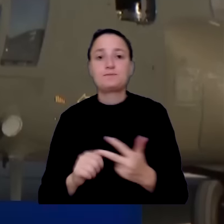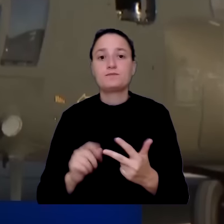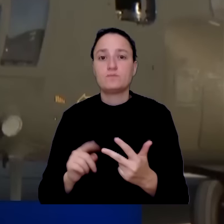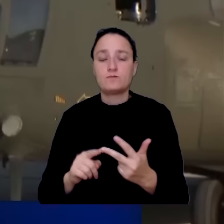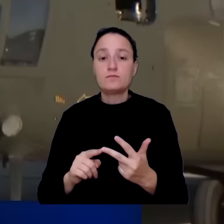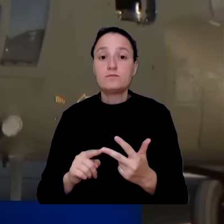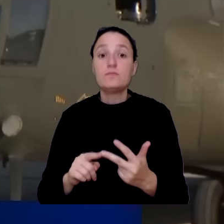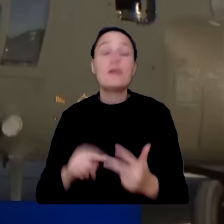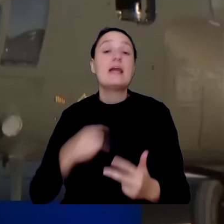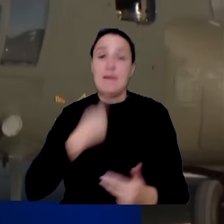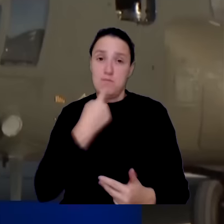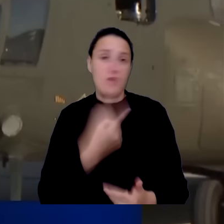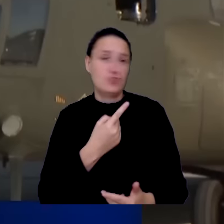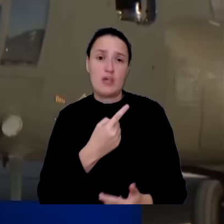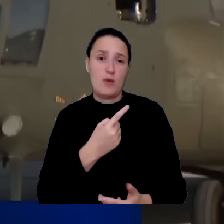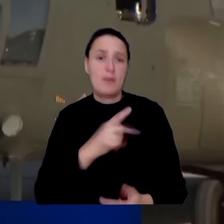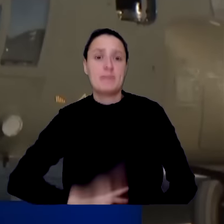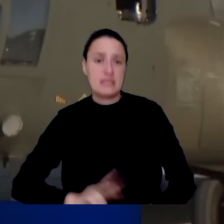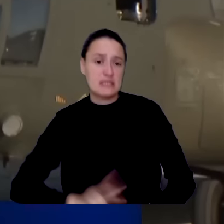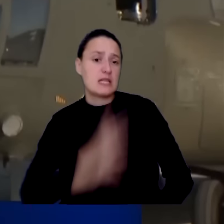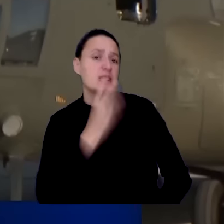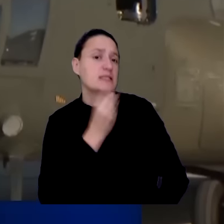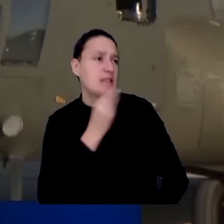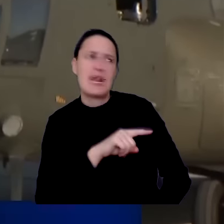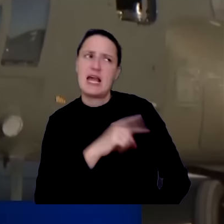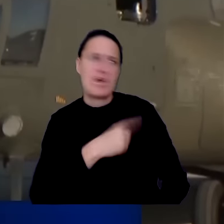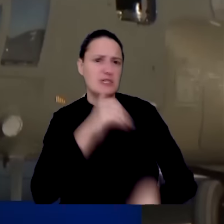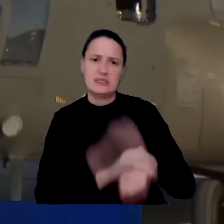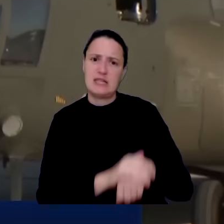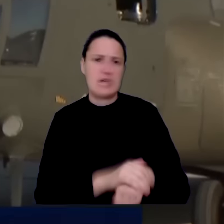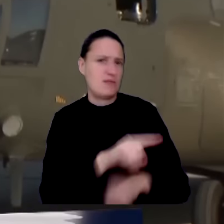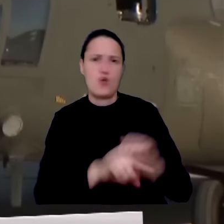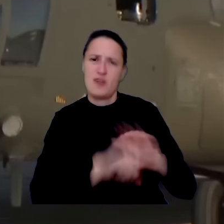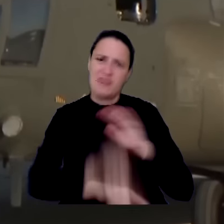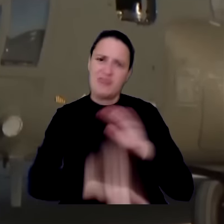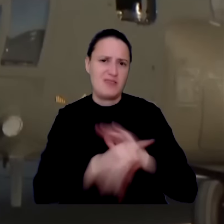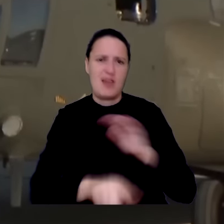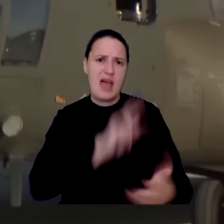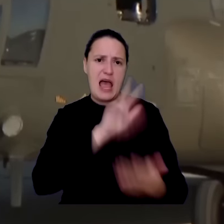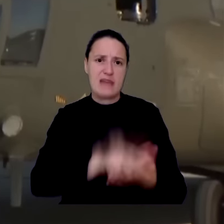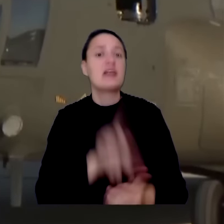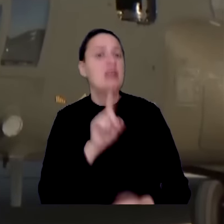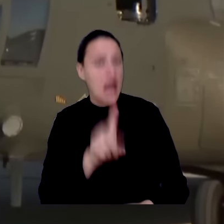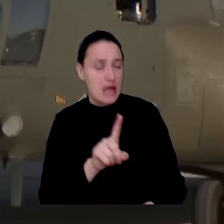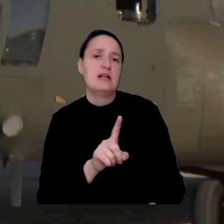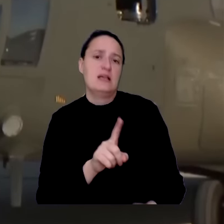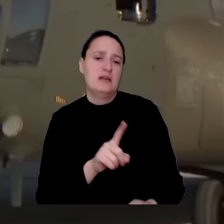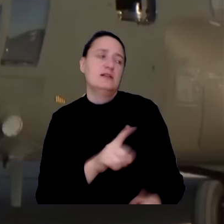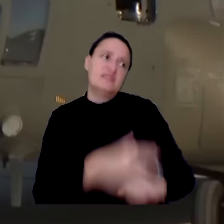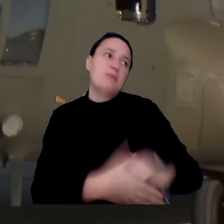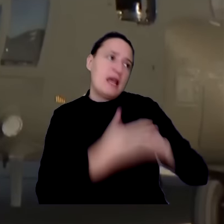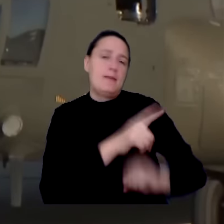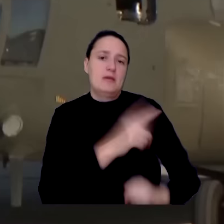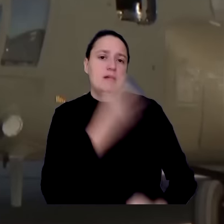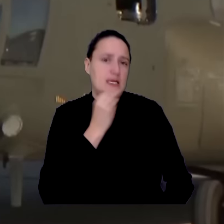Powiedziałem izraelskiemu ministrowi obrony, że całkowicie potępiam irański atak rakietowy. W dalszym ciągu niezłomnie wspieramy prawo Izraela do bezpieczeństwa.